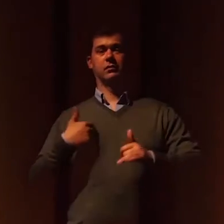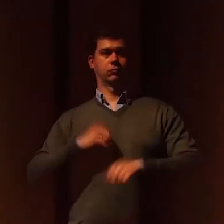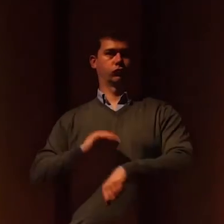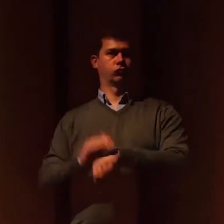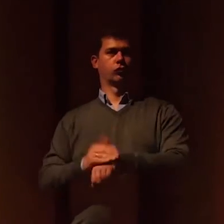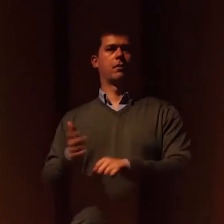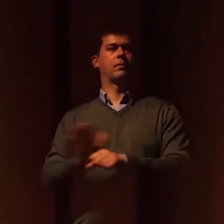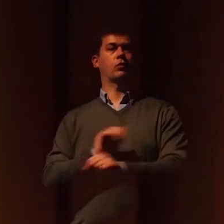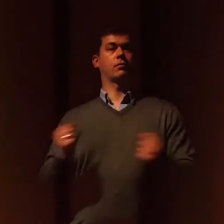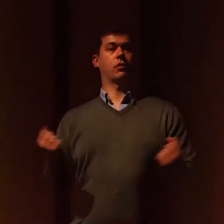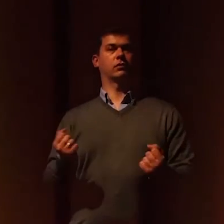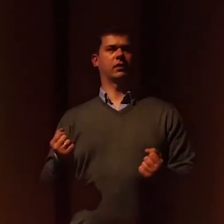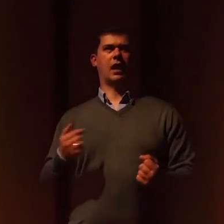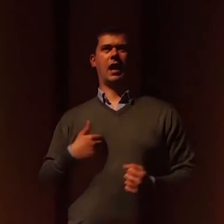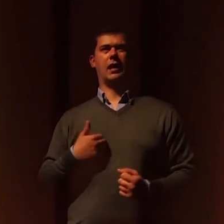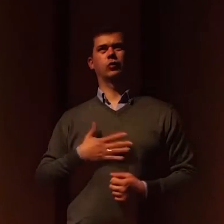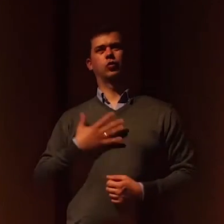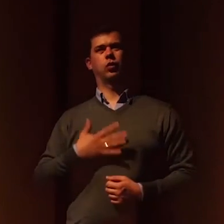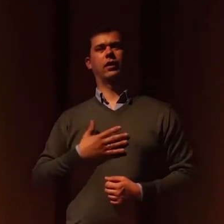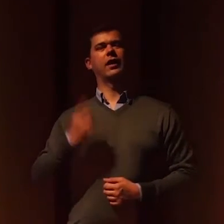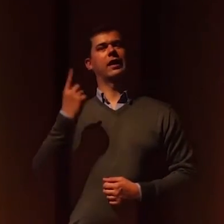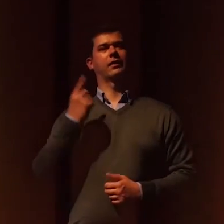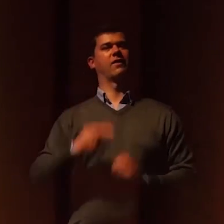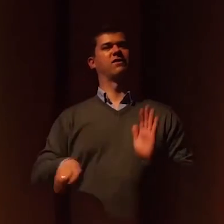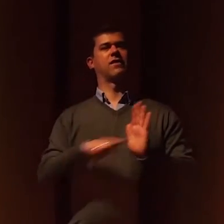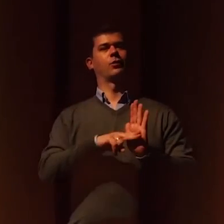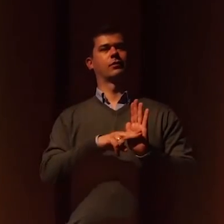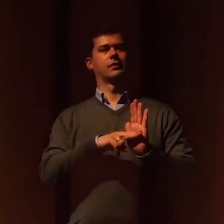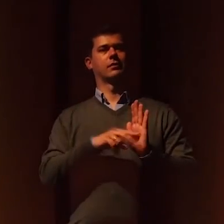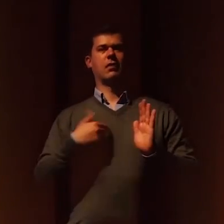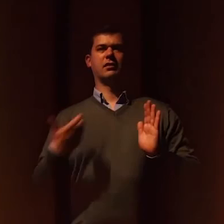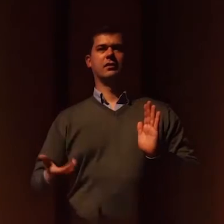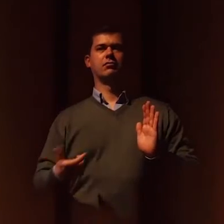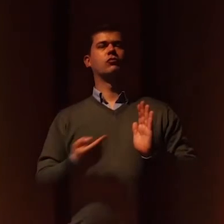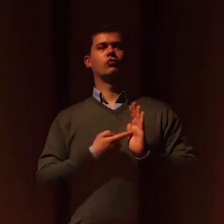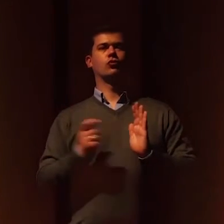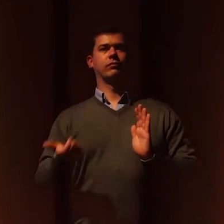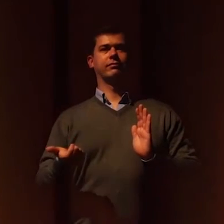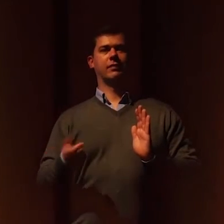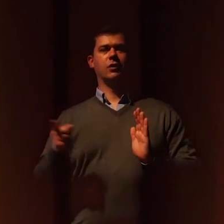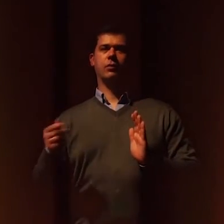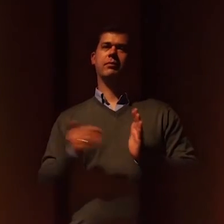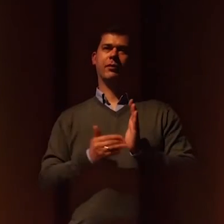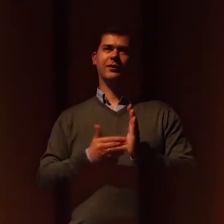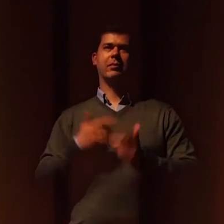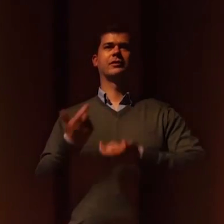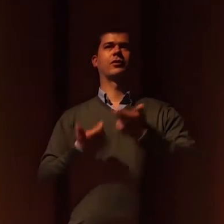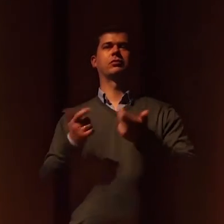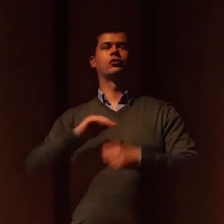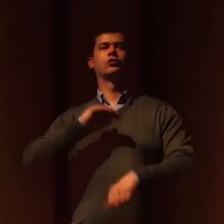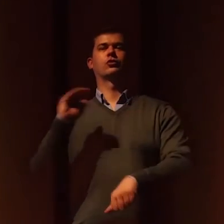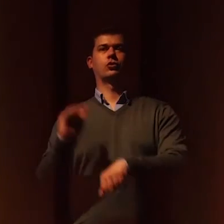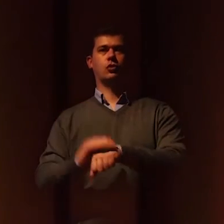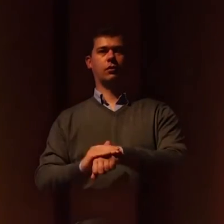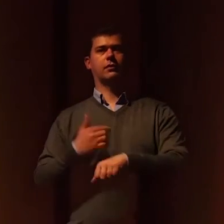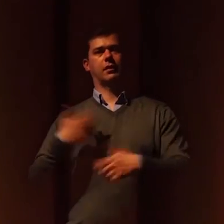dalej być pełnomocnikiem to ja miałam taki jeden warunek w zanadrzu tym warunkiem była było to żeby była zgoda